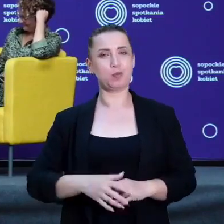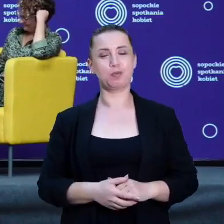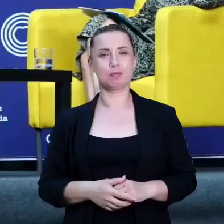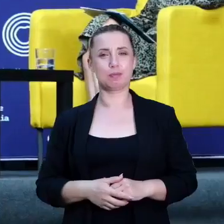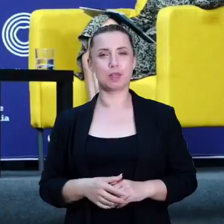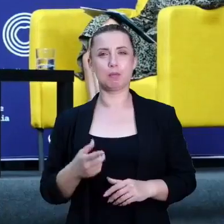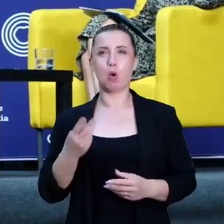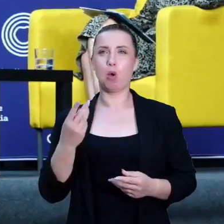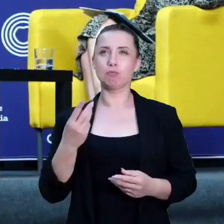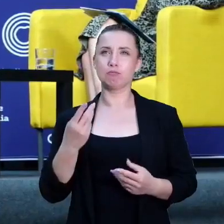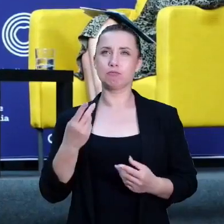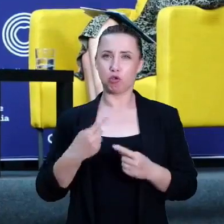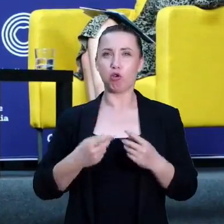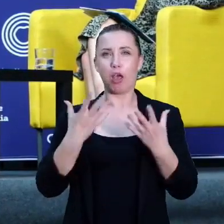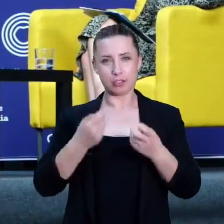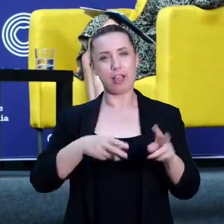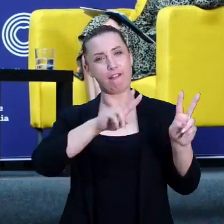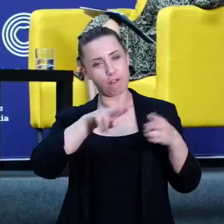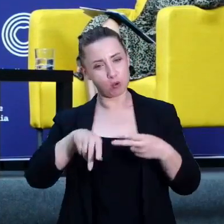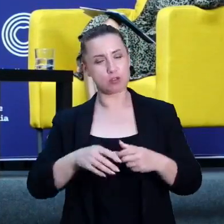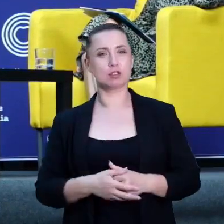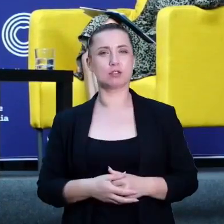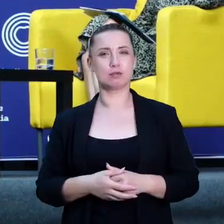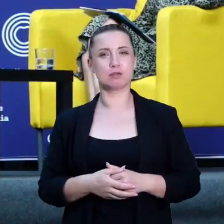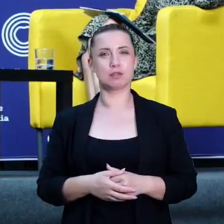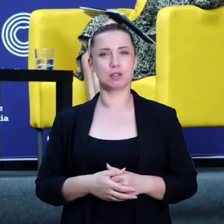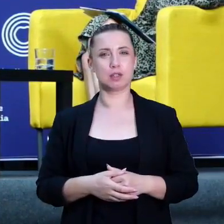jednak wrócić, że